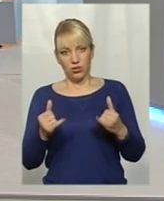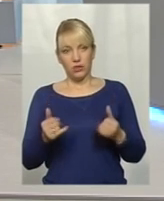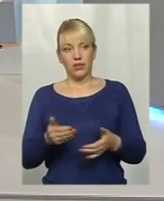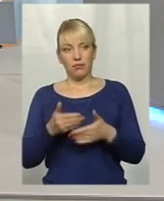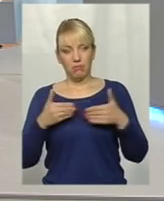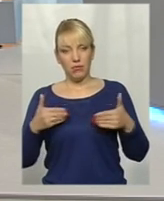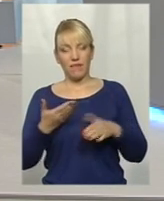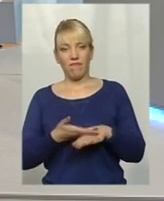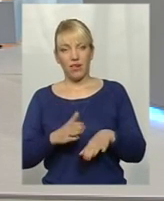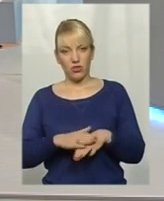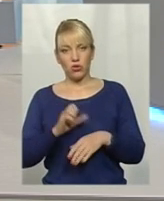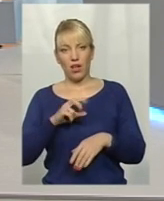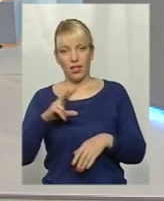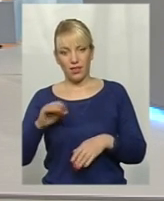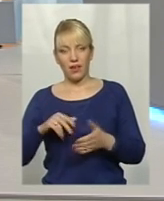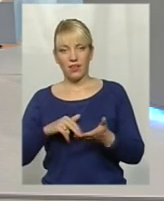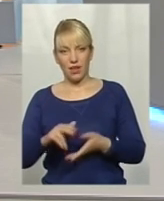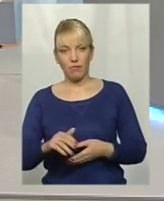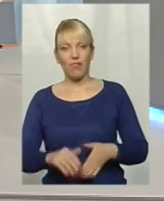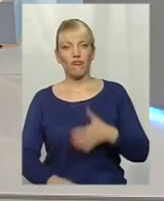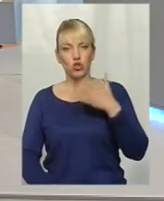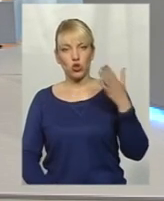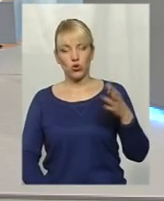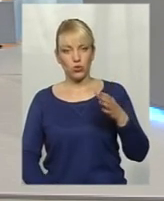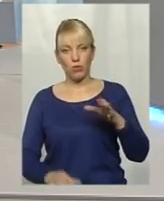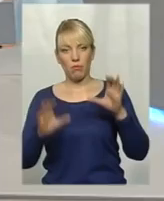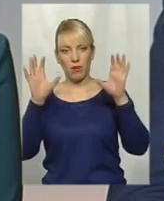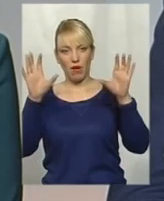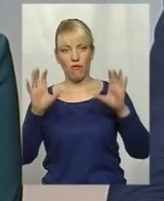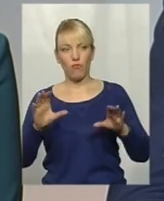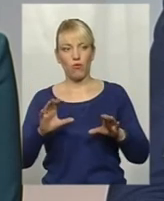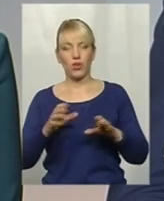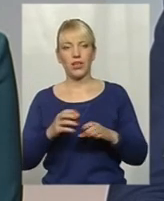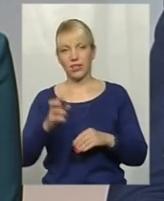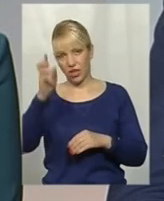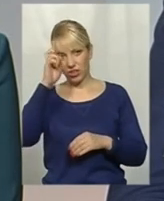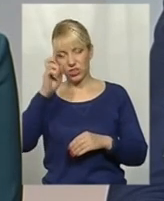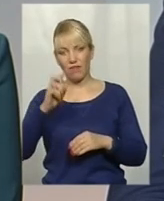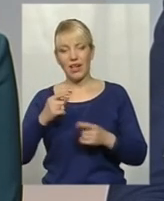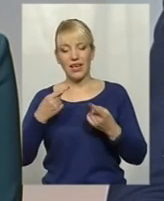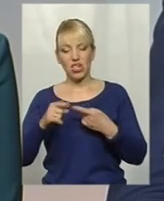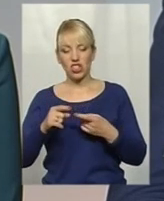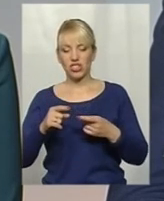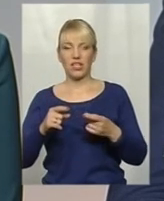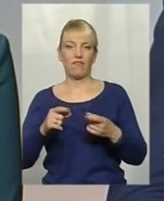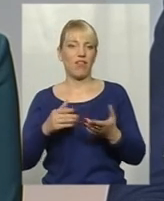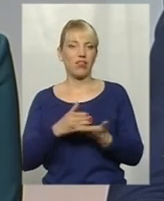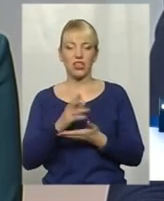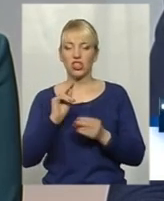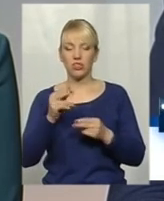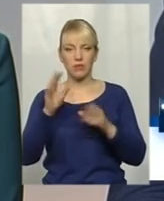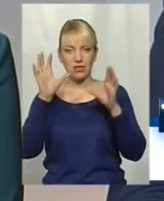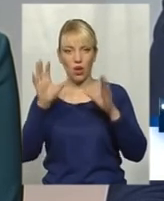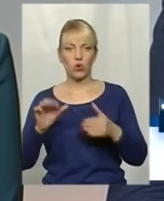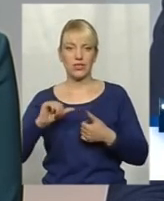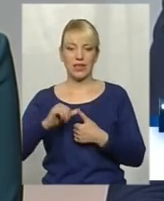але йдемо в сторону правової держави. І іншого варіанту, ніж законне закріплення всіх прав, десь настільки, щоб